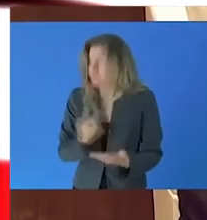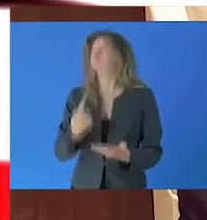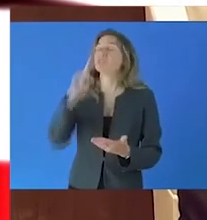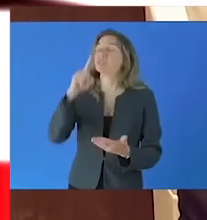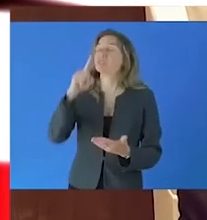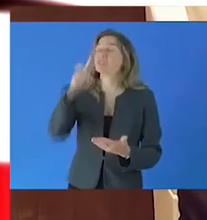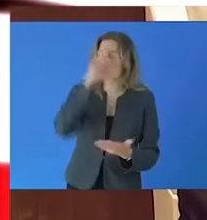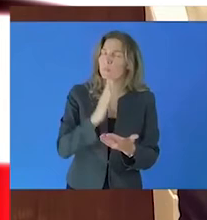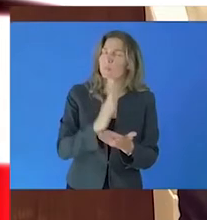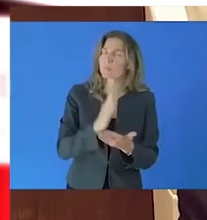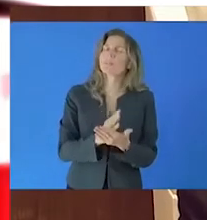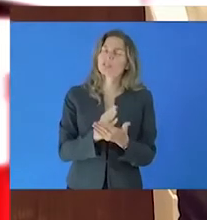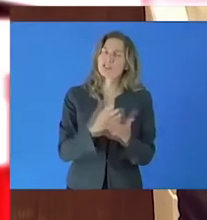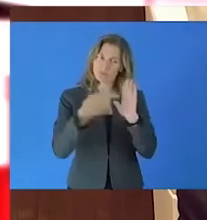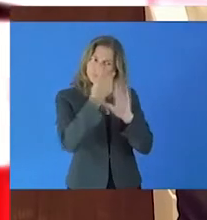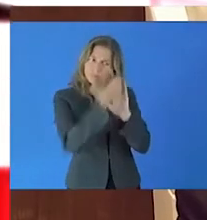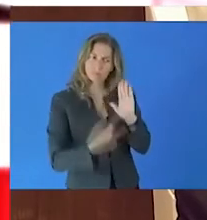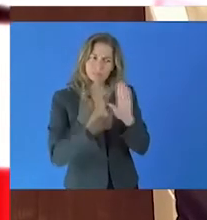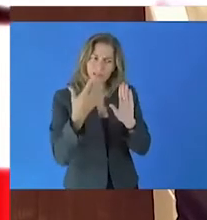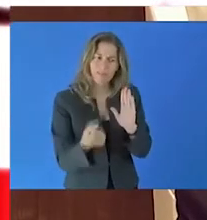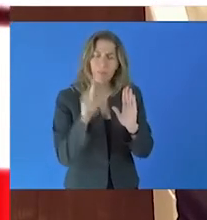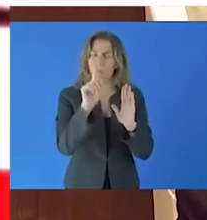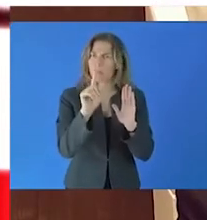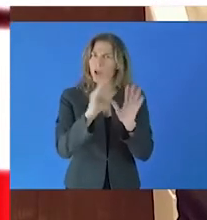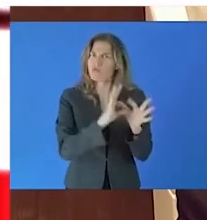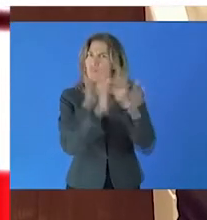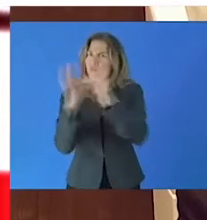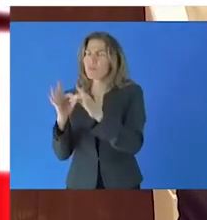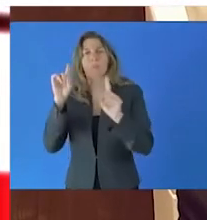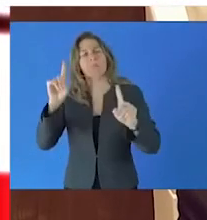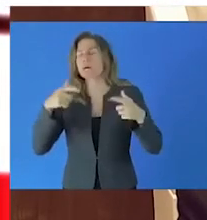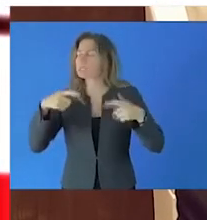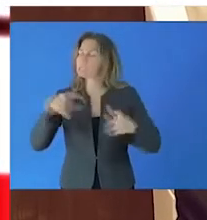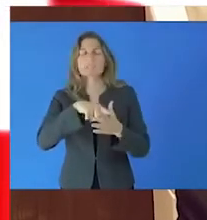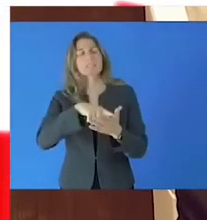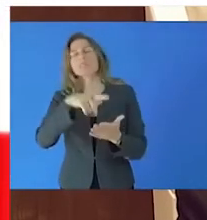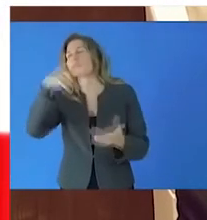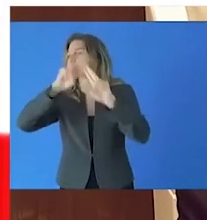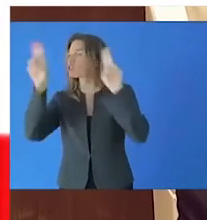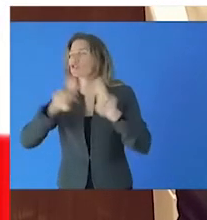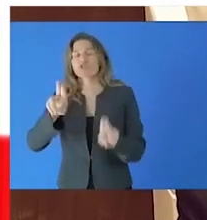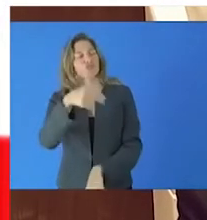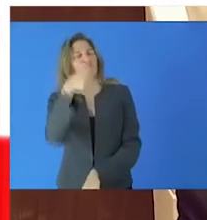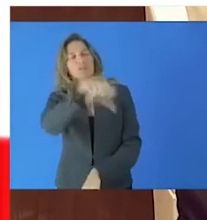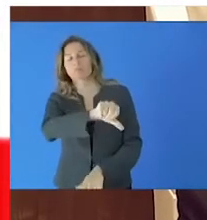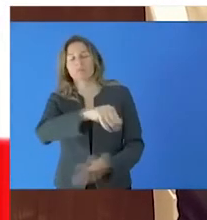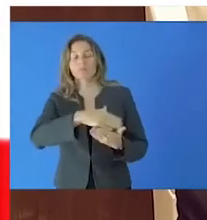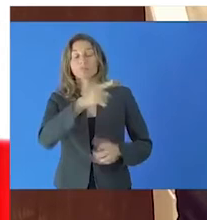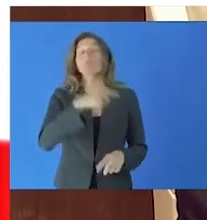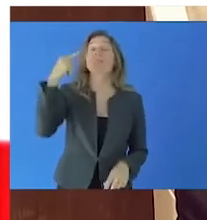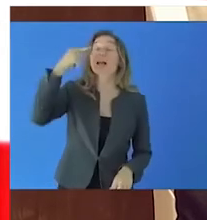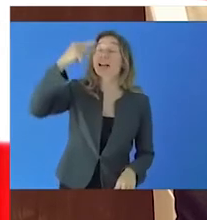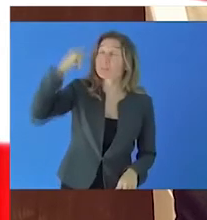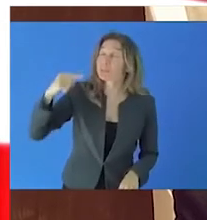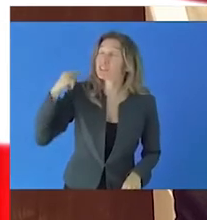autochtones qui a subi un génocide de plus de deux millions de victimes et qui n'a reçu aucune réparation effective jusqu'à ce jour en